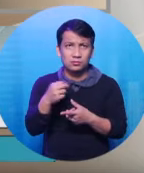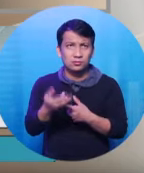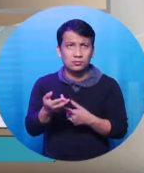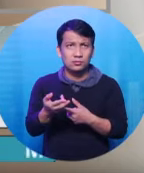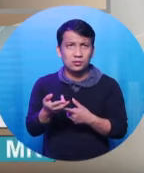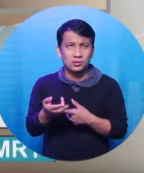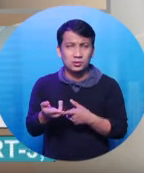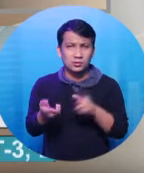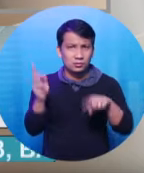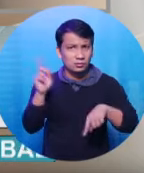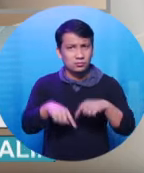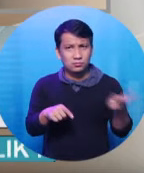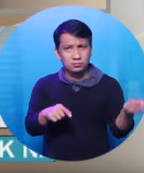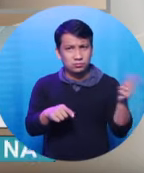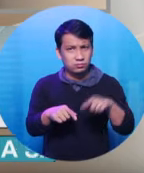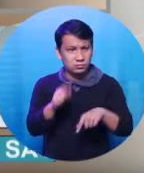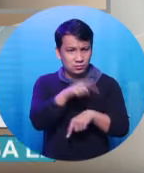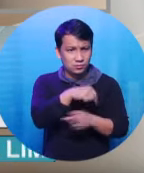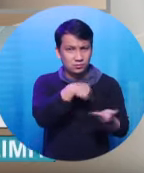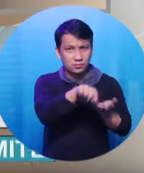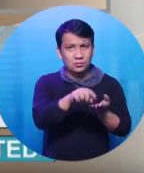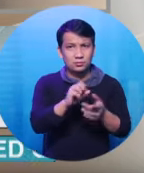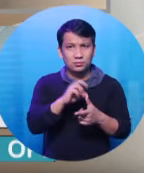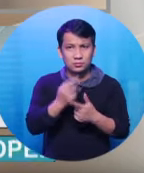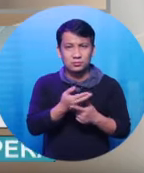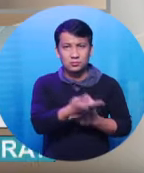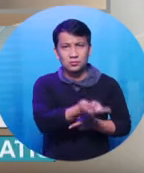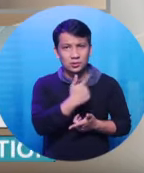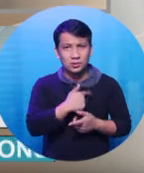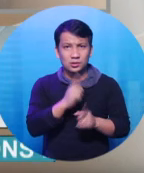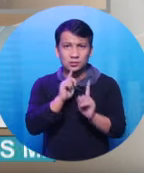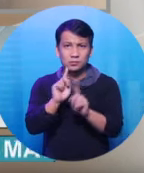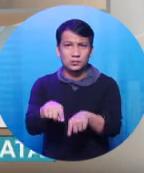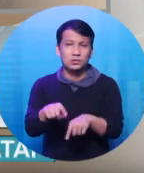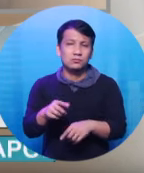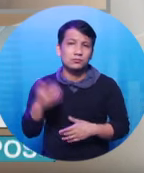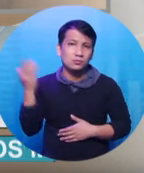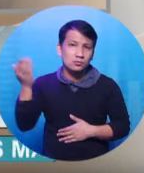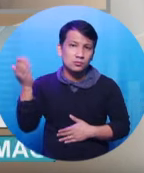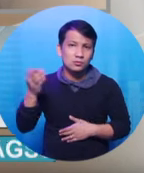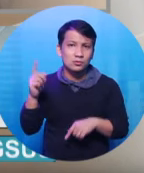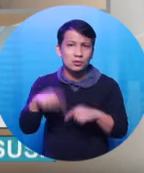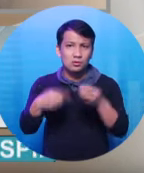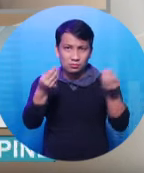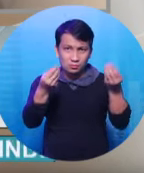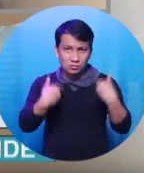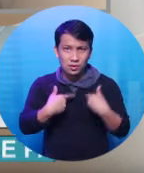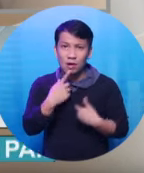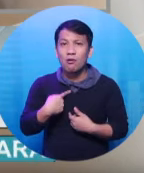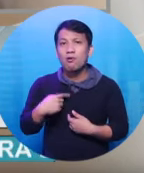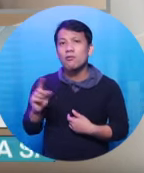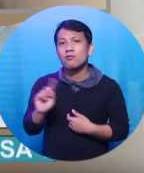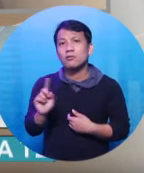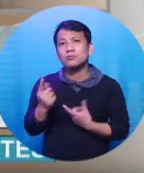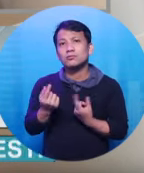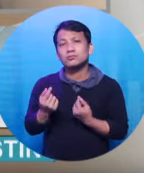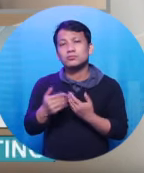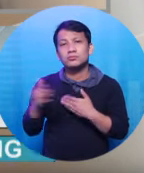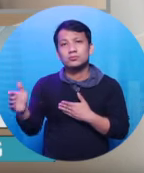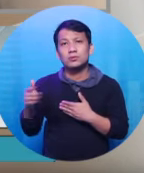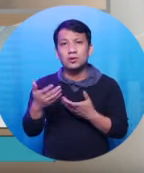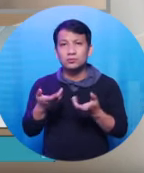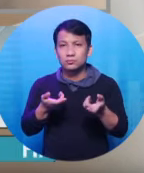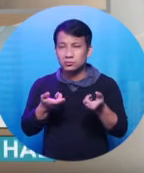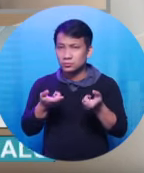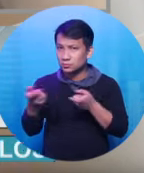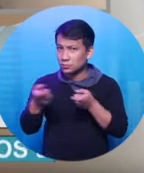O hindi pa? Kapag hindi pa ho kayo nabili, then kailangan po magsalita kayo. Sabihin niyo po sa amin kung paano niyo po hinahandle